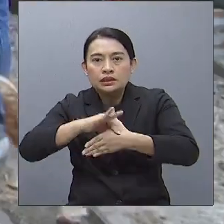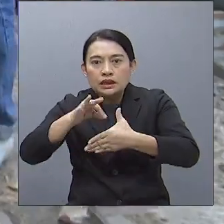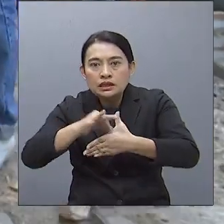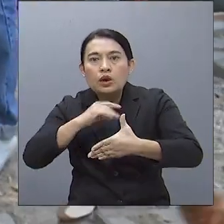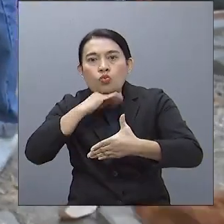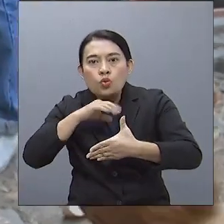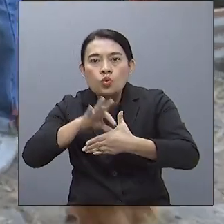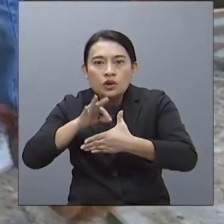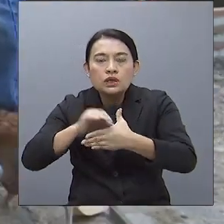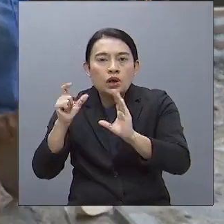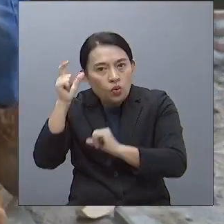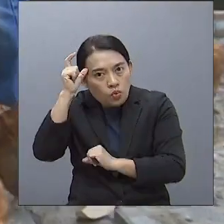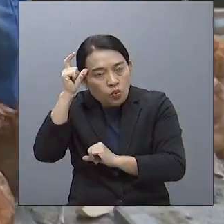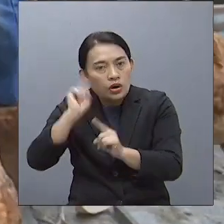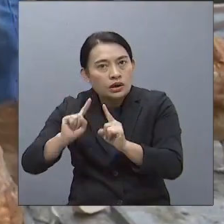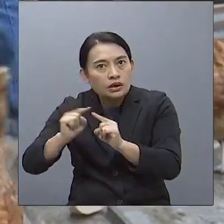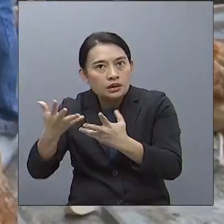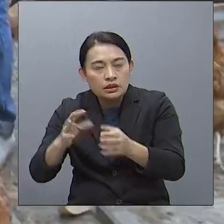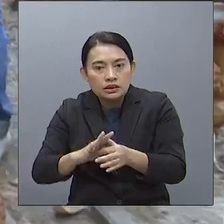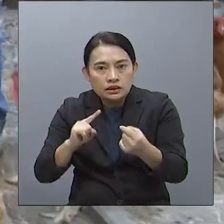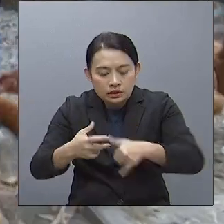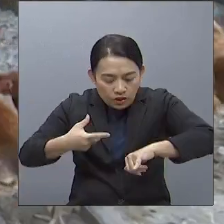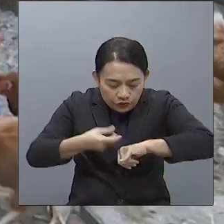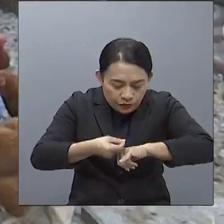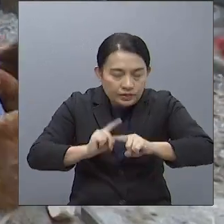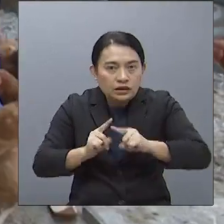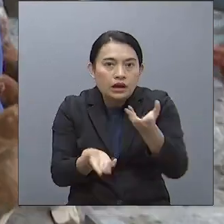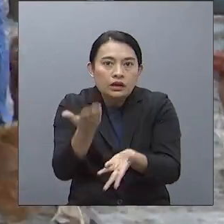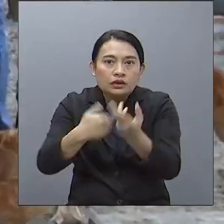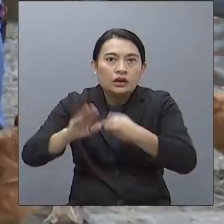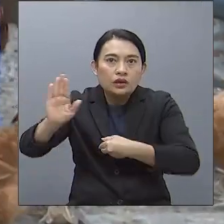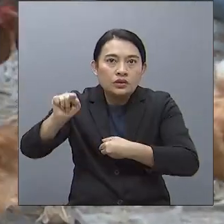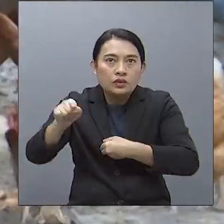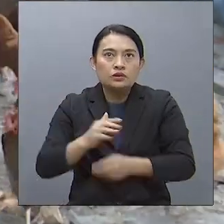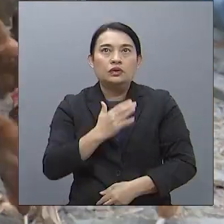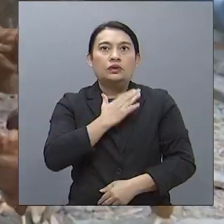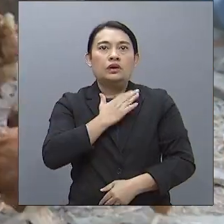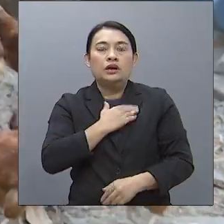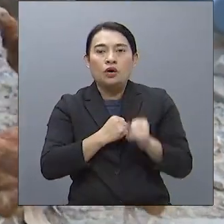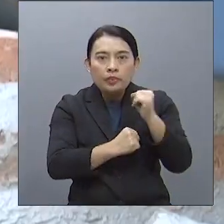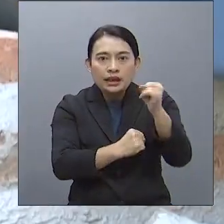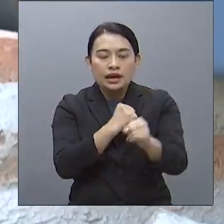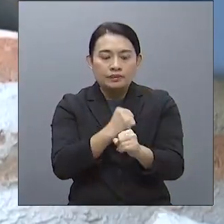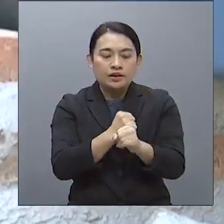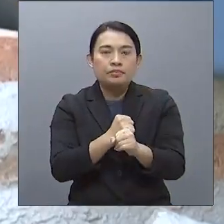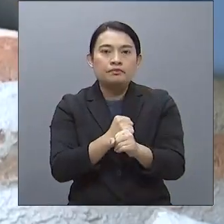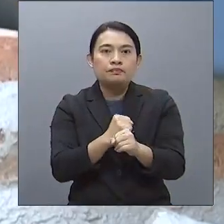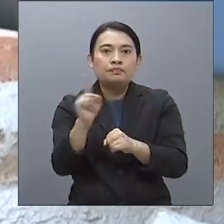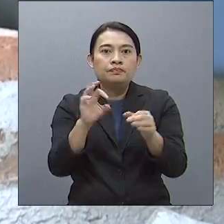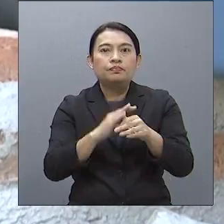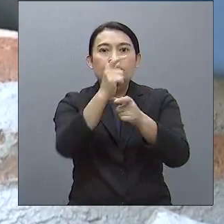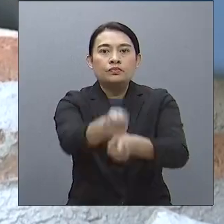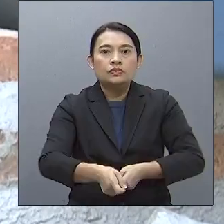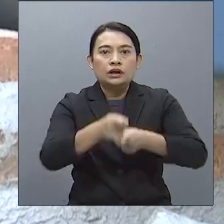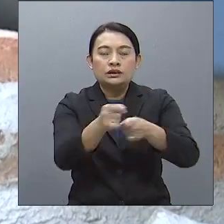อวัวหรือว่าพืชผลที่ฉีดฮอร์โมนอะไรเงี้ยครับเราก็พยายามเป็นส่วนเล็กๆเนี่ยแหละครับที่พยายามใหค